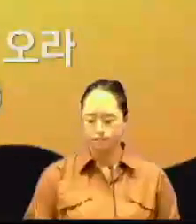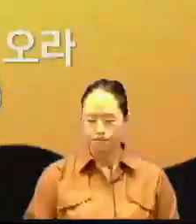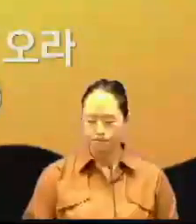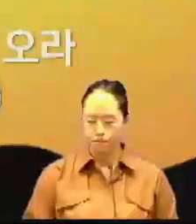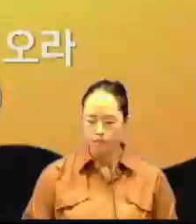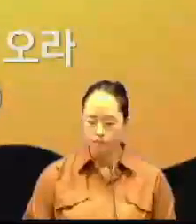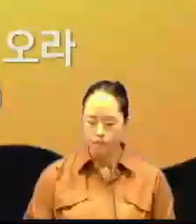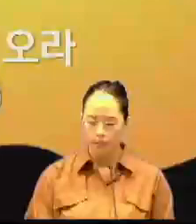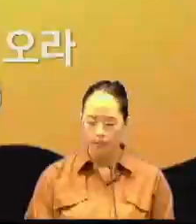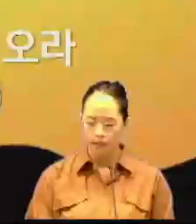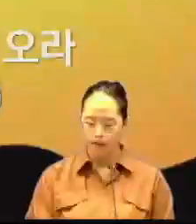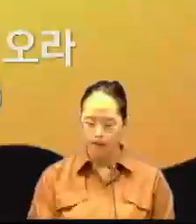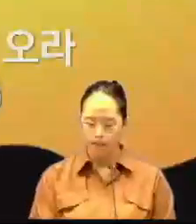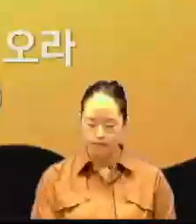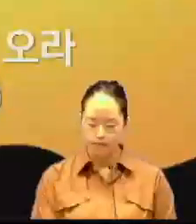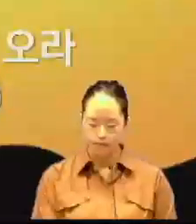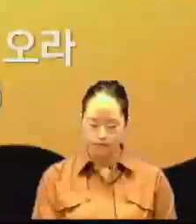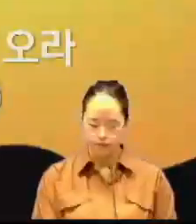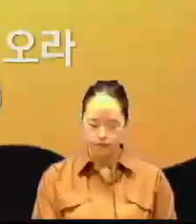们来就行。